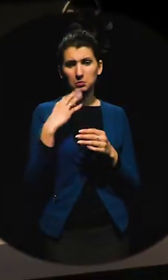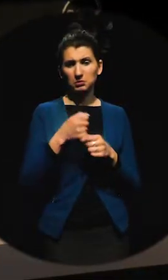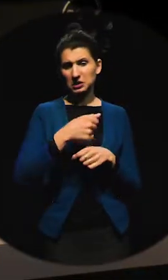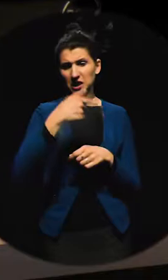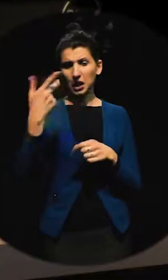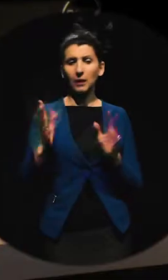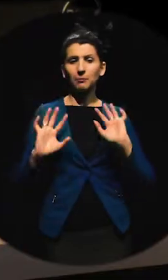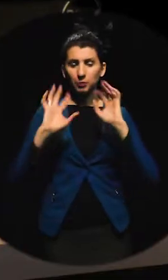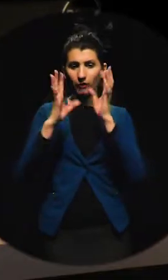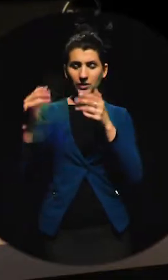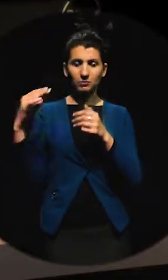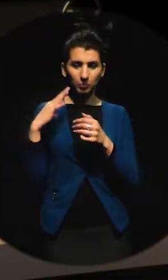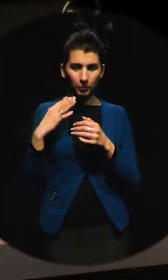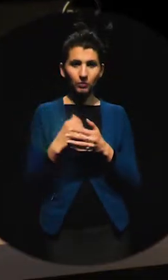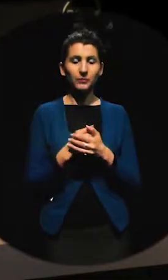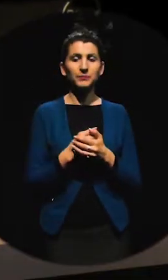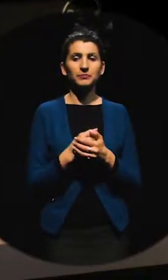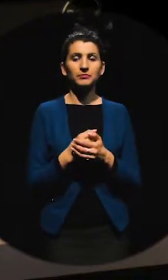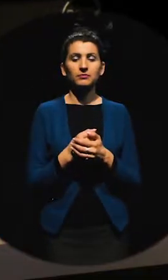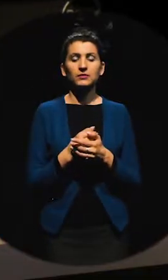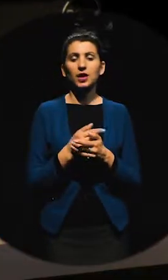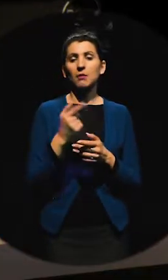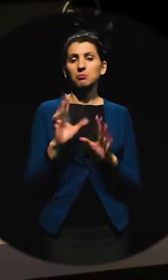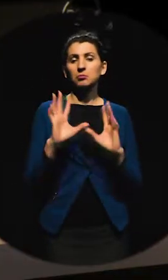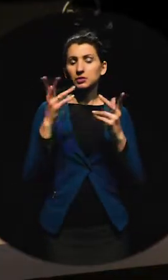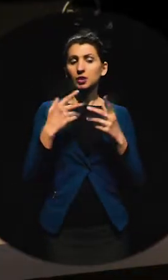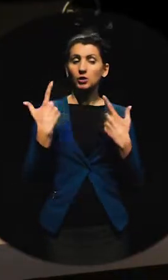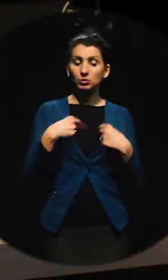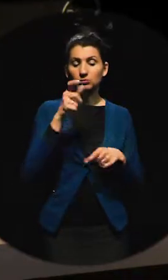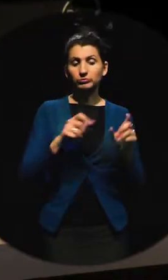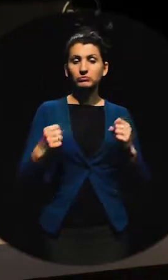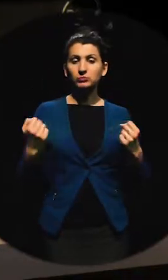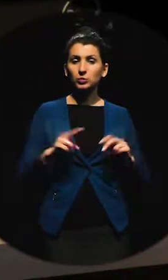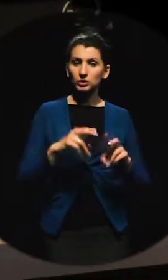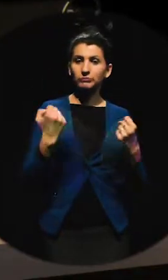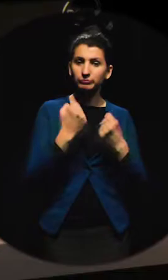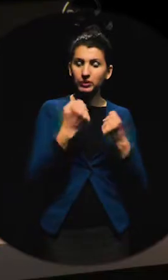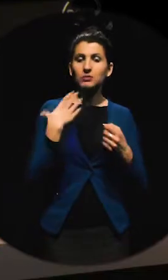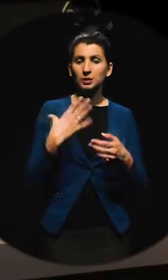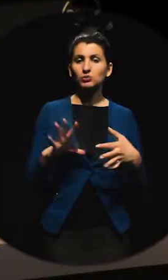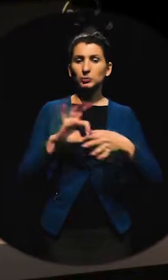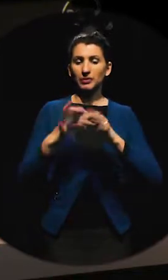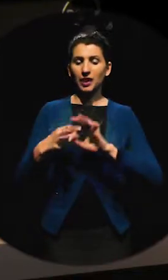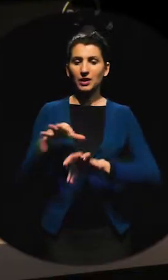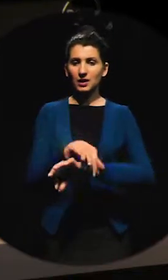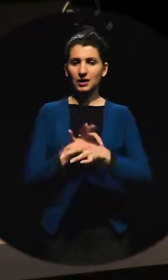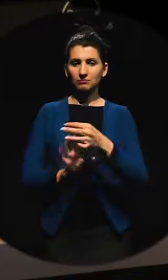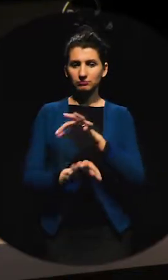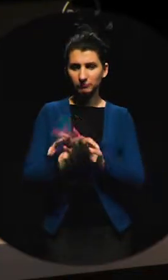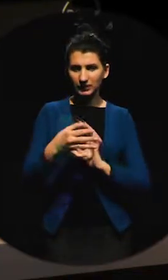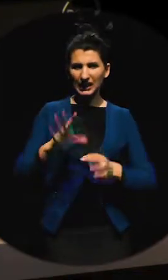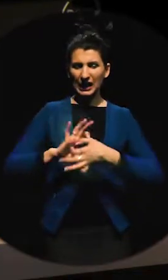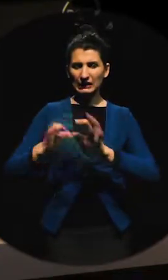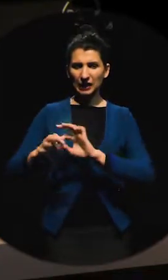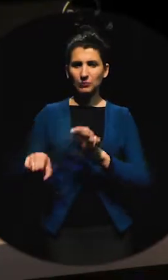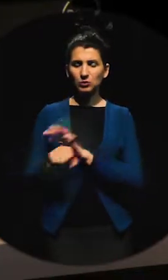takich protestów, w ramach których aktywiści przypinali się kajdankami do autokarów i